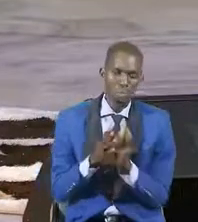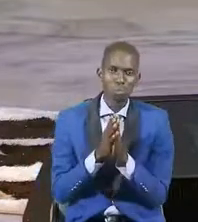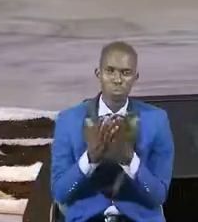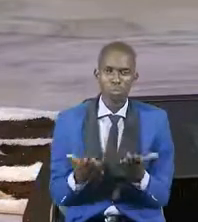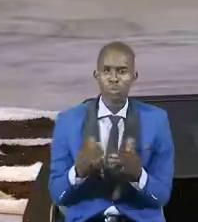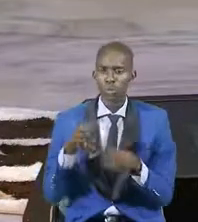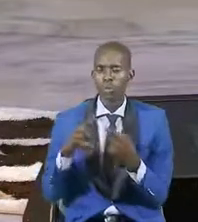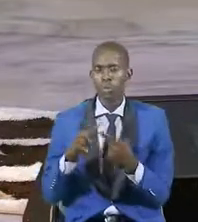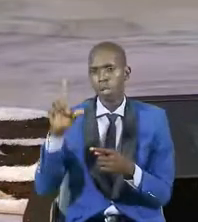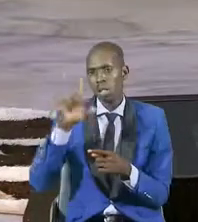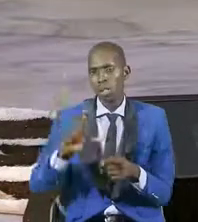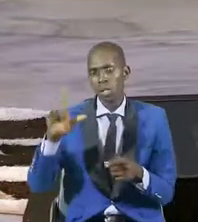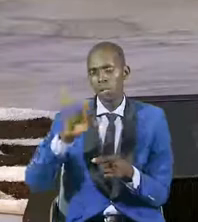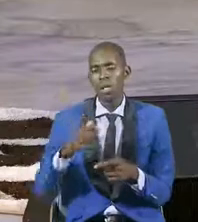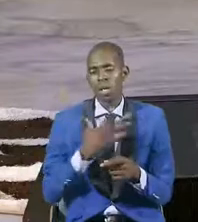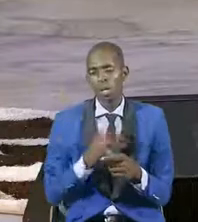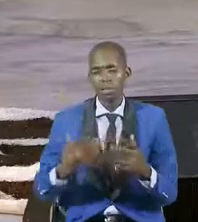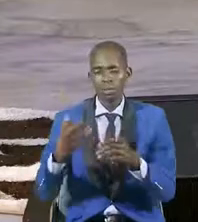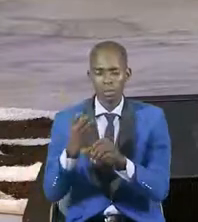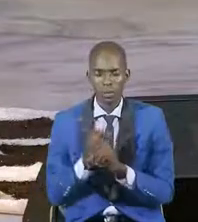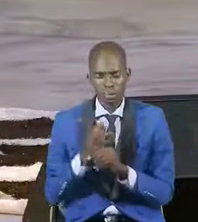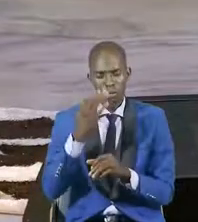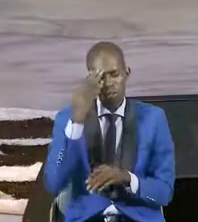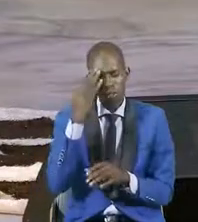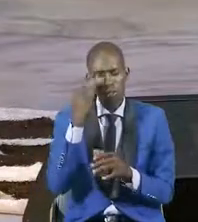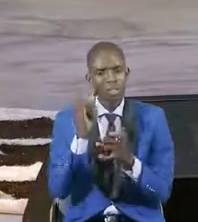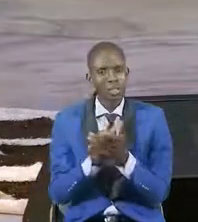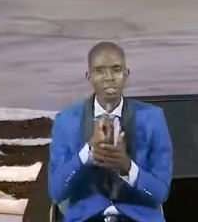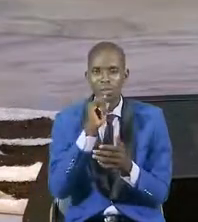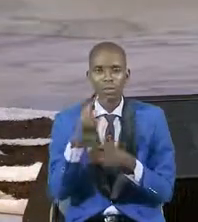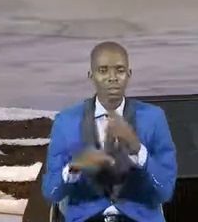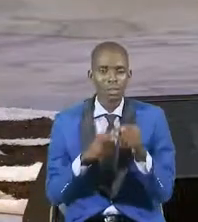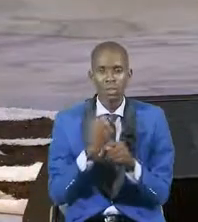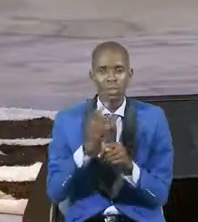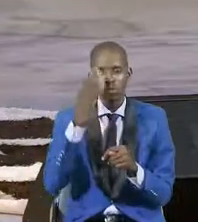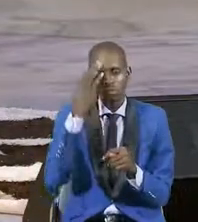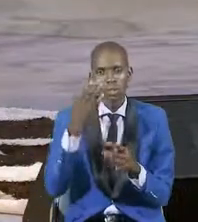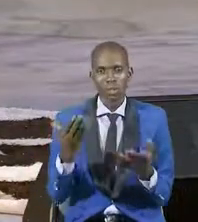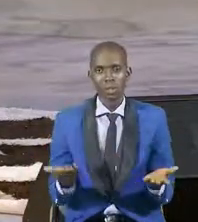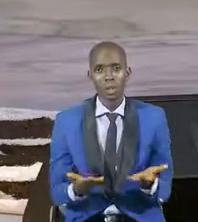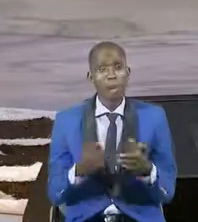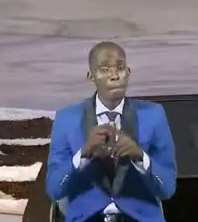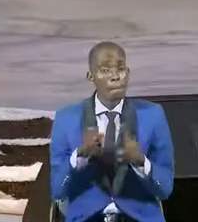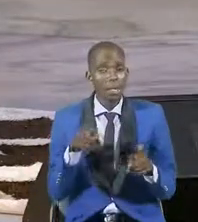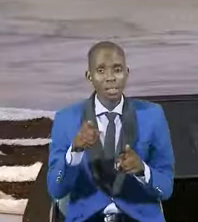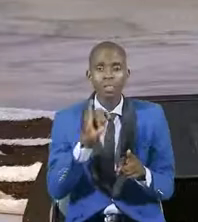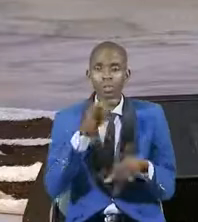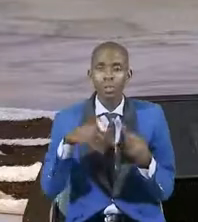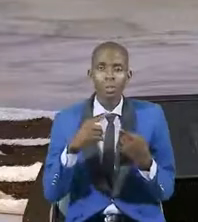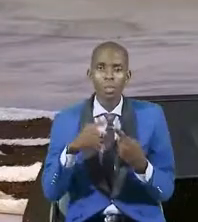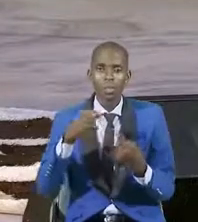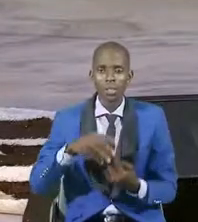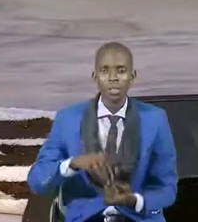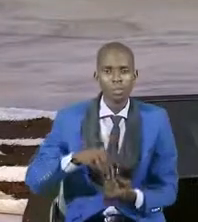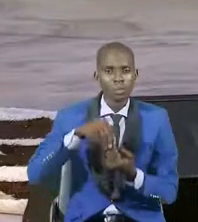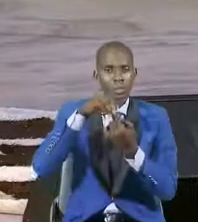un livre à la bibliothèque ou bien aller là-bas pour avoir une connaissance livresque. Cela ne s'agit pas d'ici, de